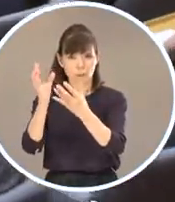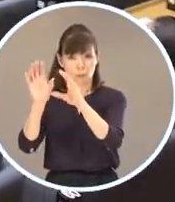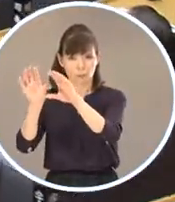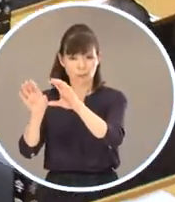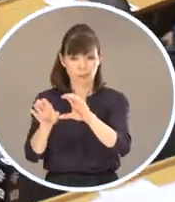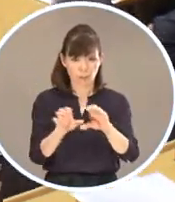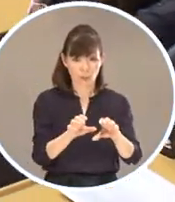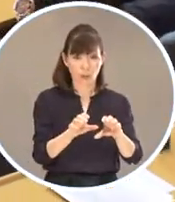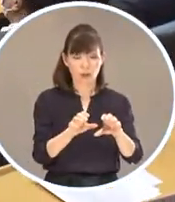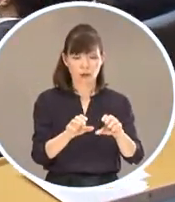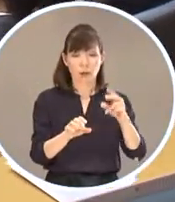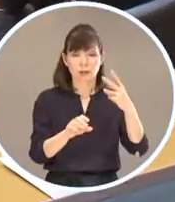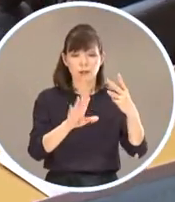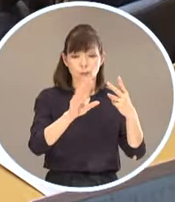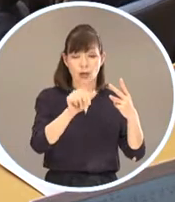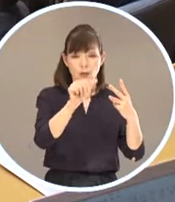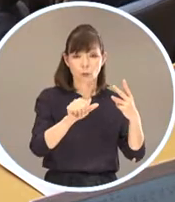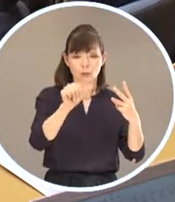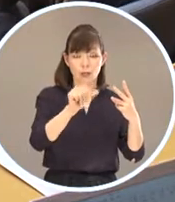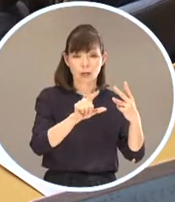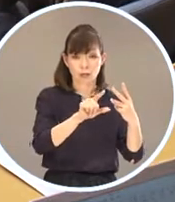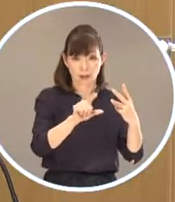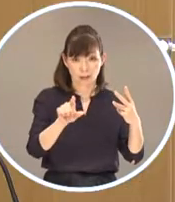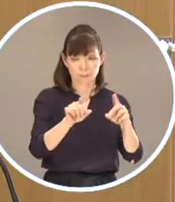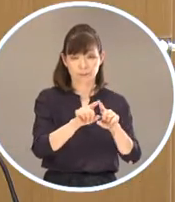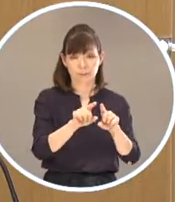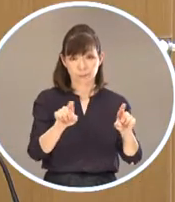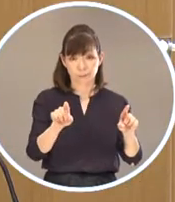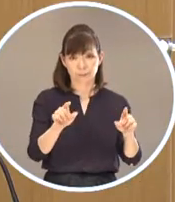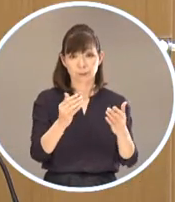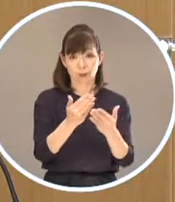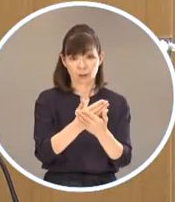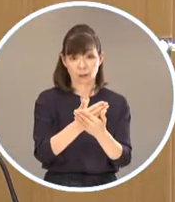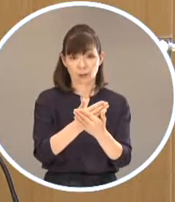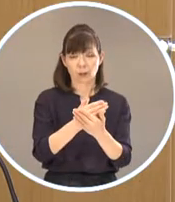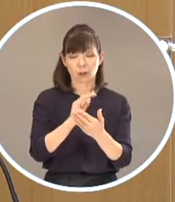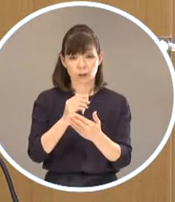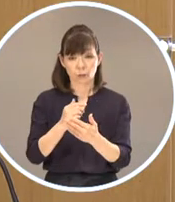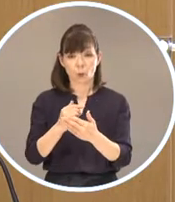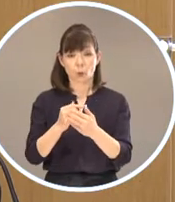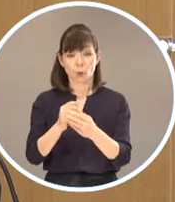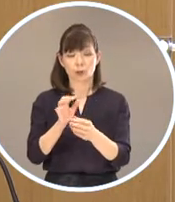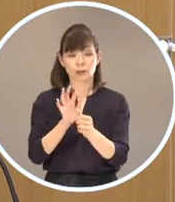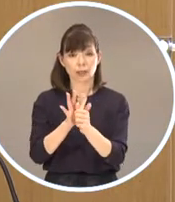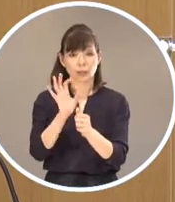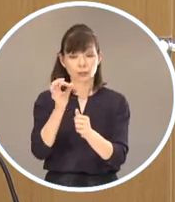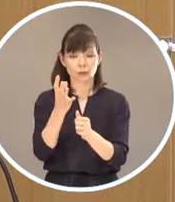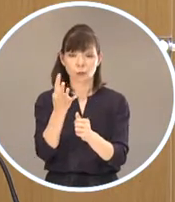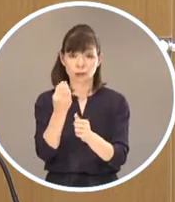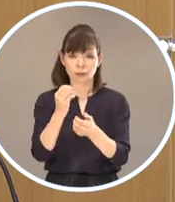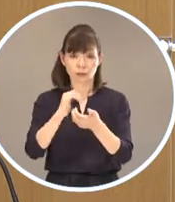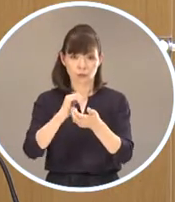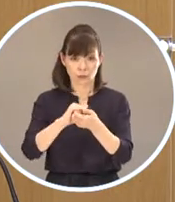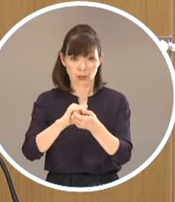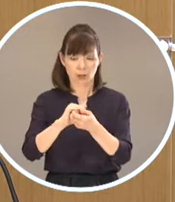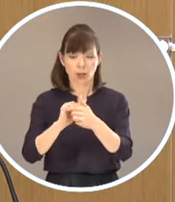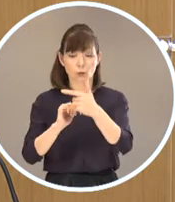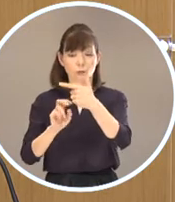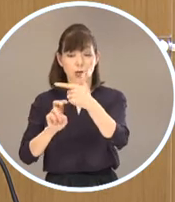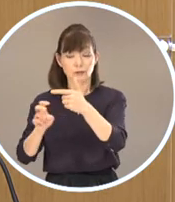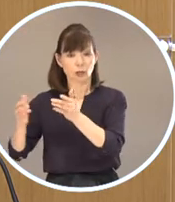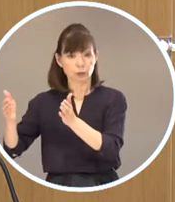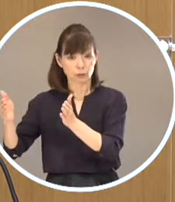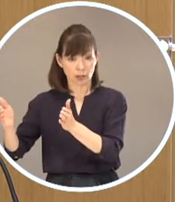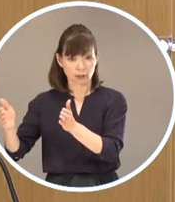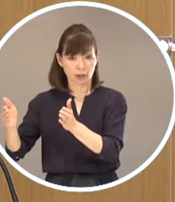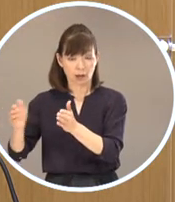く2万5000円の設定となりましたが、協力支援金の単価設定について6月20日までの